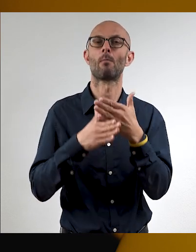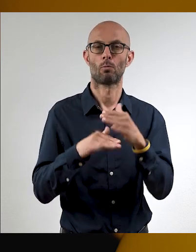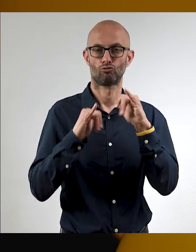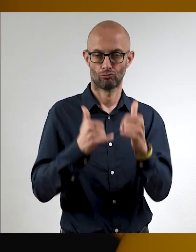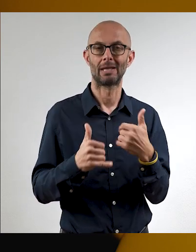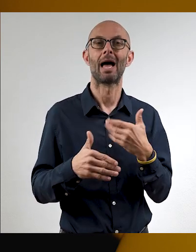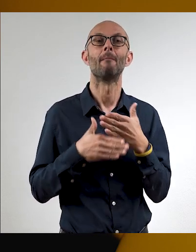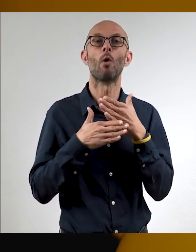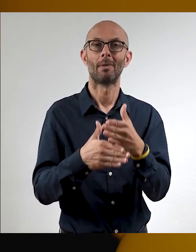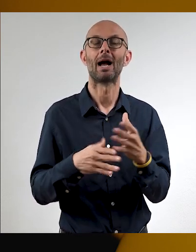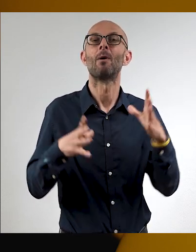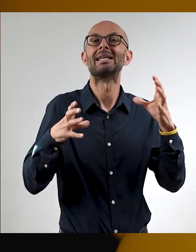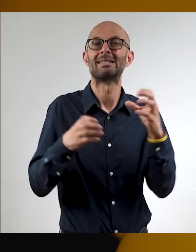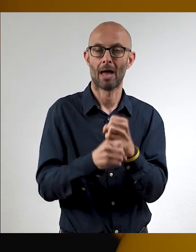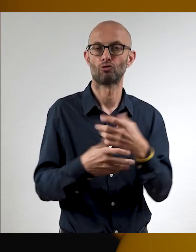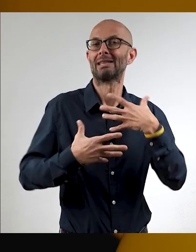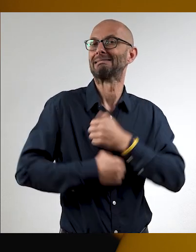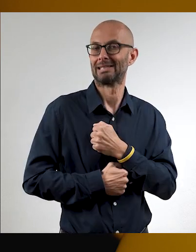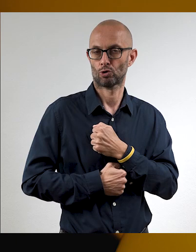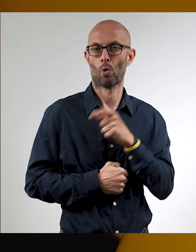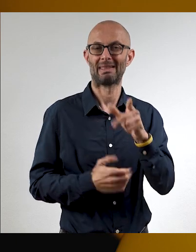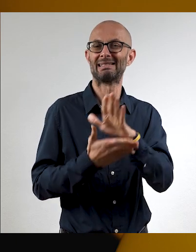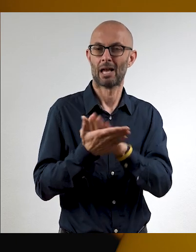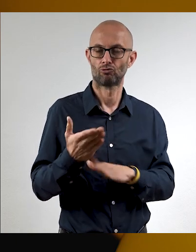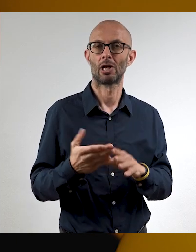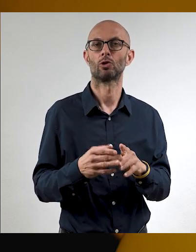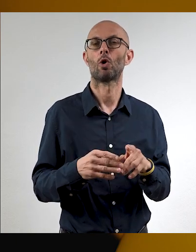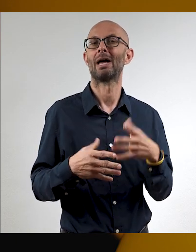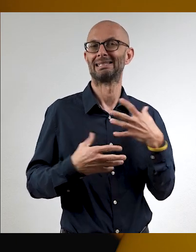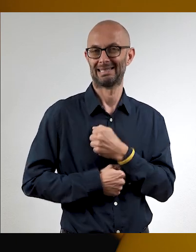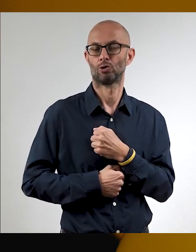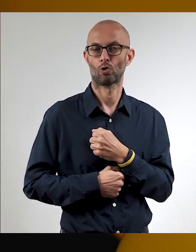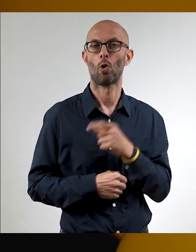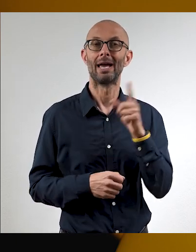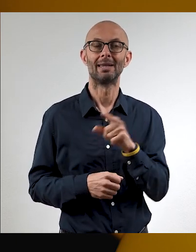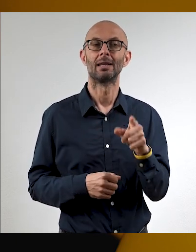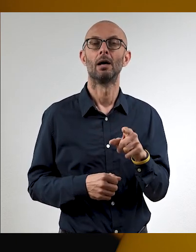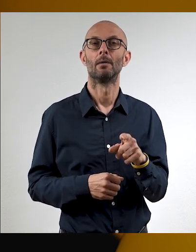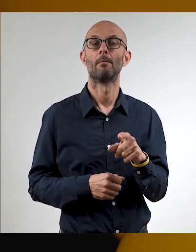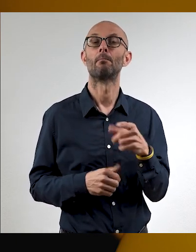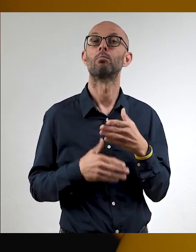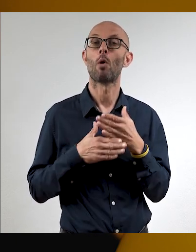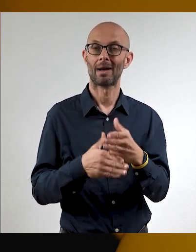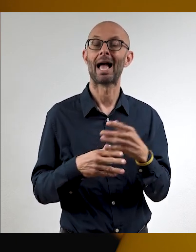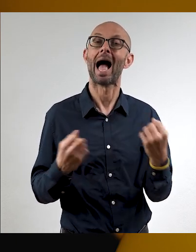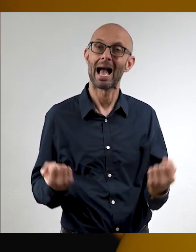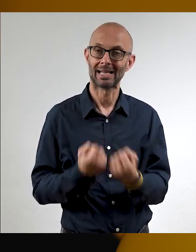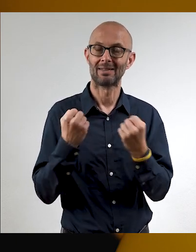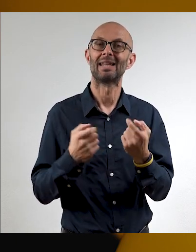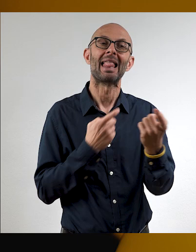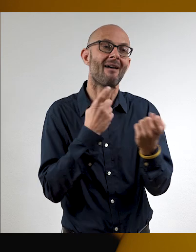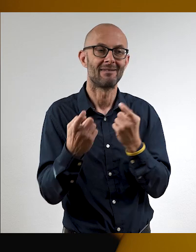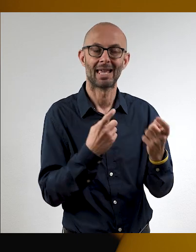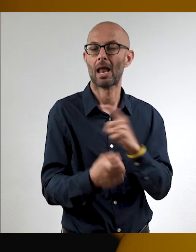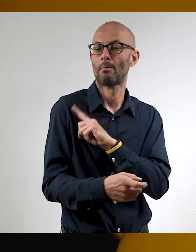je, da pomagamo zmanjšati stisko, to začetno akutno stisko in pomagati aktivirati vere